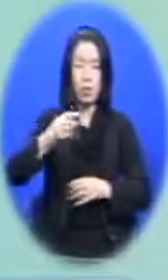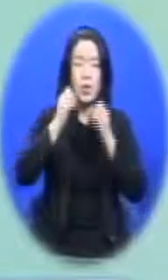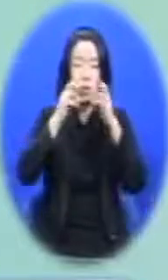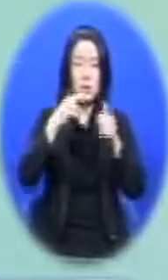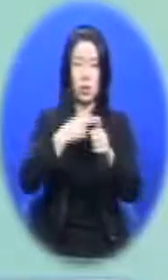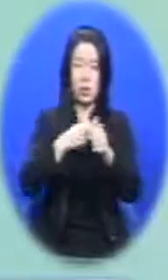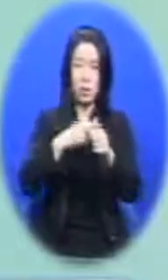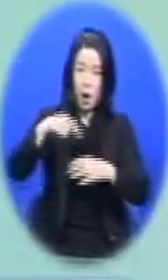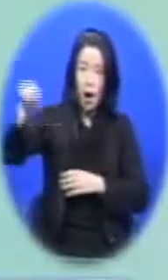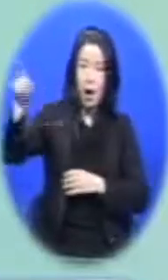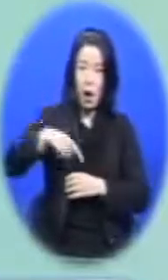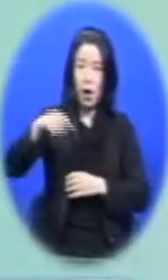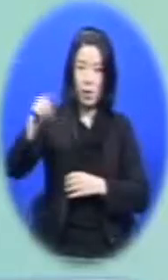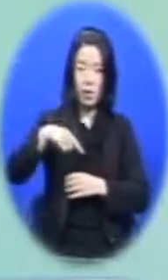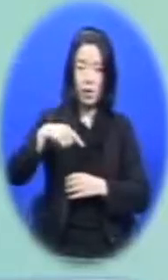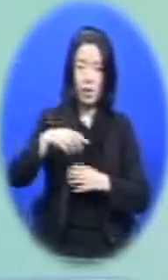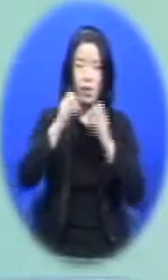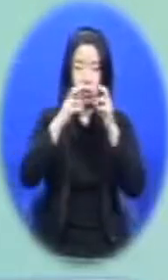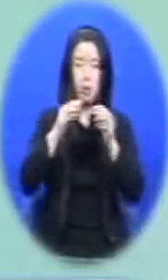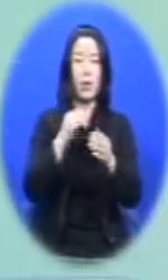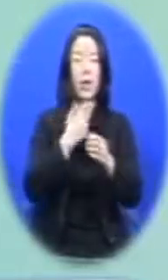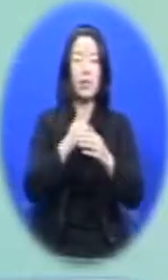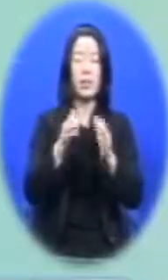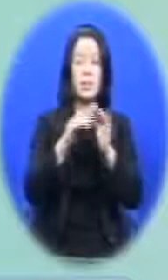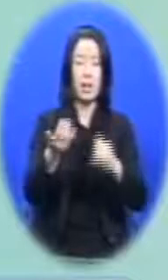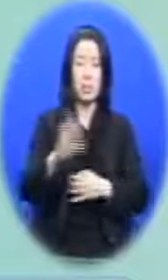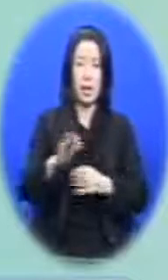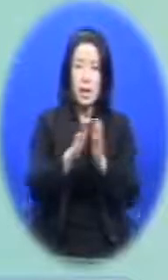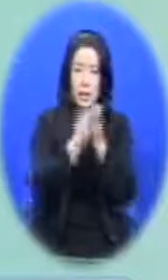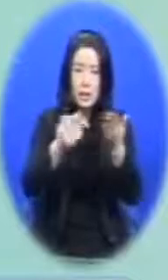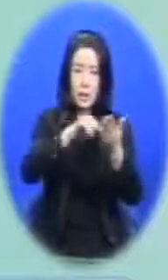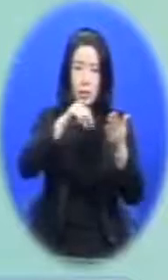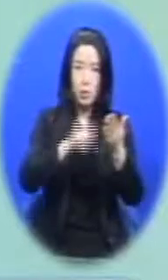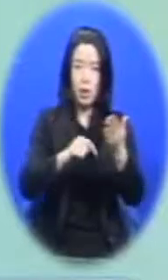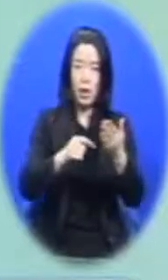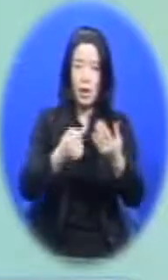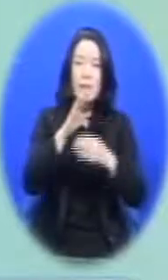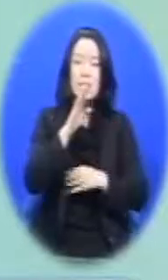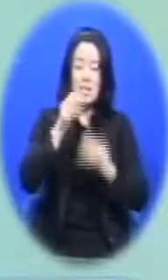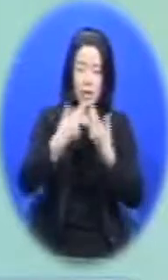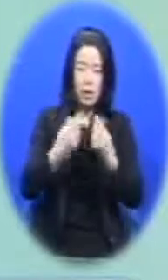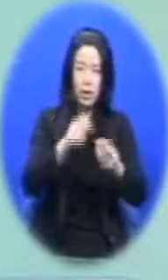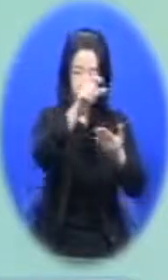가면서 선교하셨던 분인데 본인의 책 속에서 그 일화들을 쭉 기록을 했습니다.